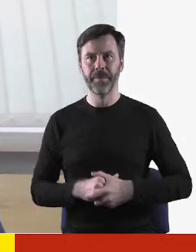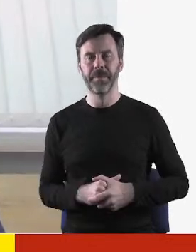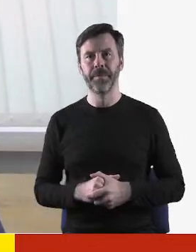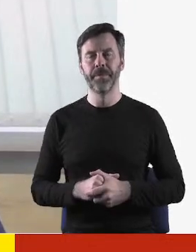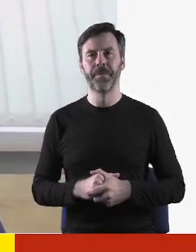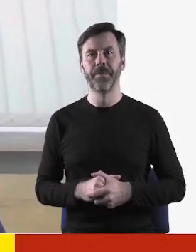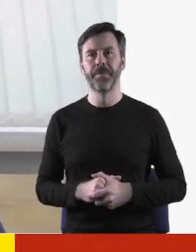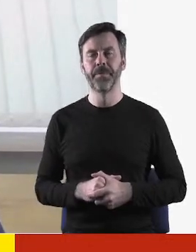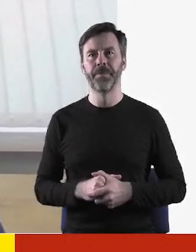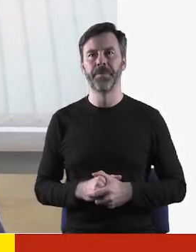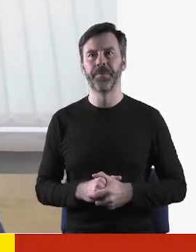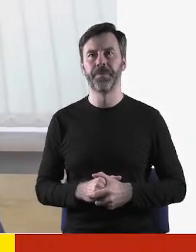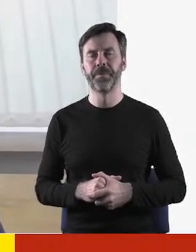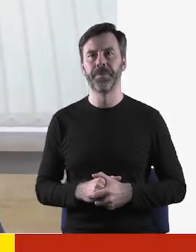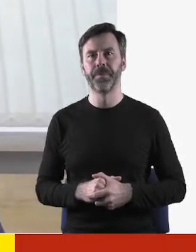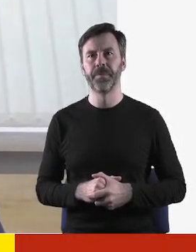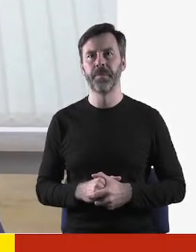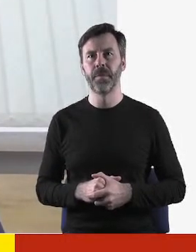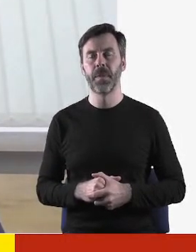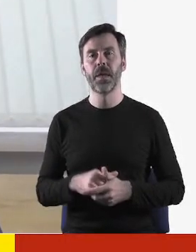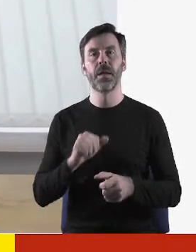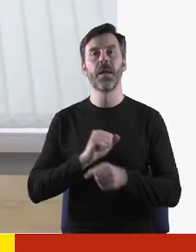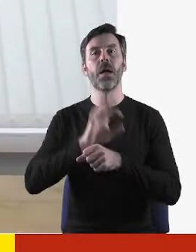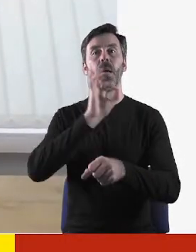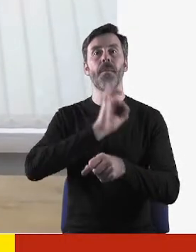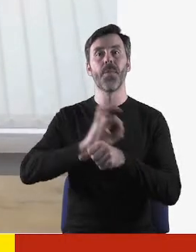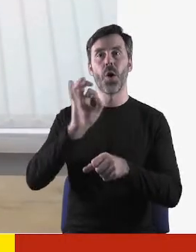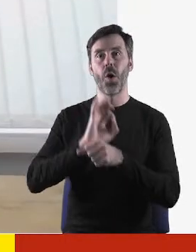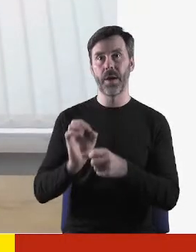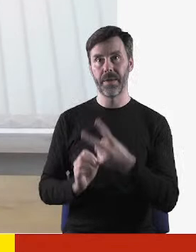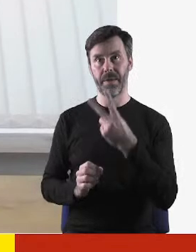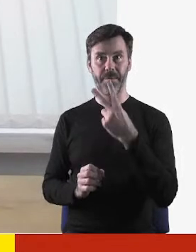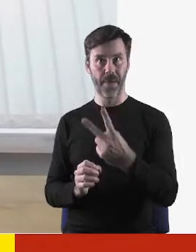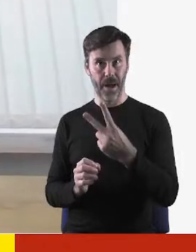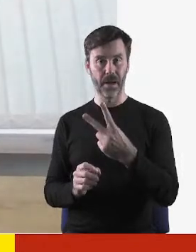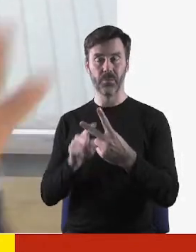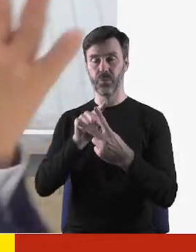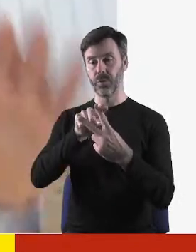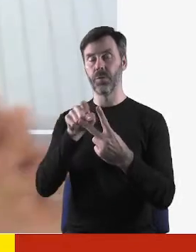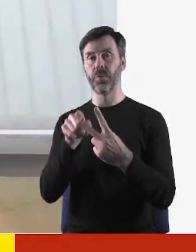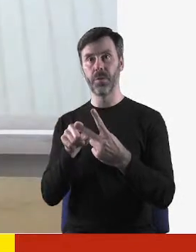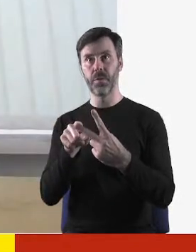sumie dwa projekty, jednak można powiedzieć, że